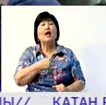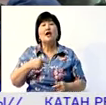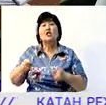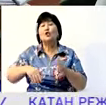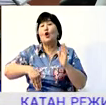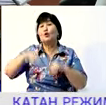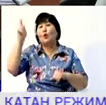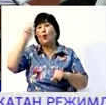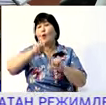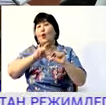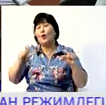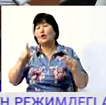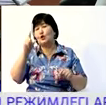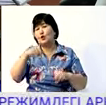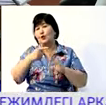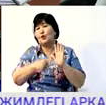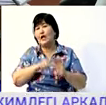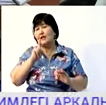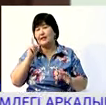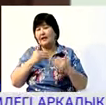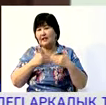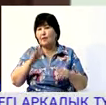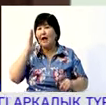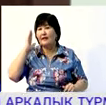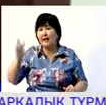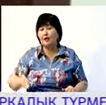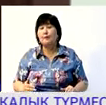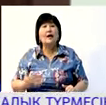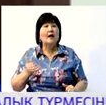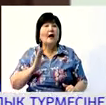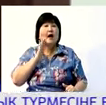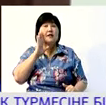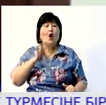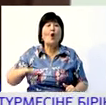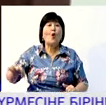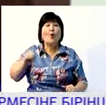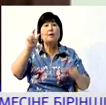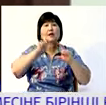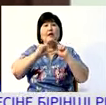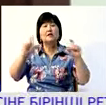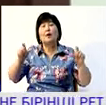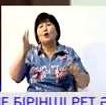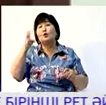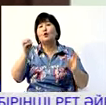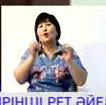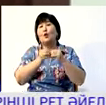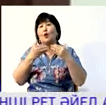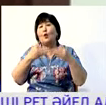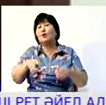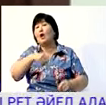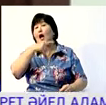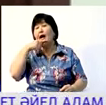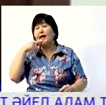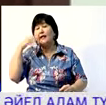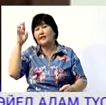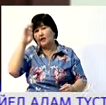жетекші жоғары оқу орындарын 117 жас тамамдайды. Қазіргі таңда облыстық мектептерінің 410 түлегі Ресей Федерациясының